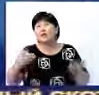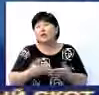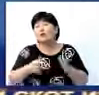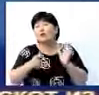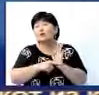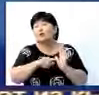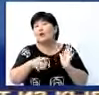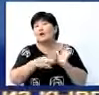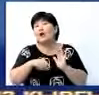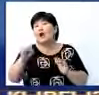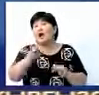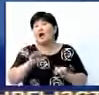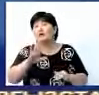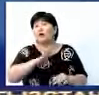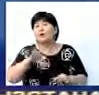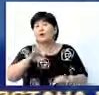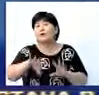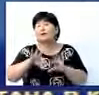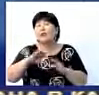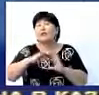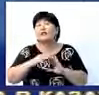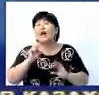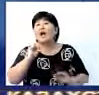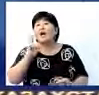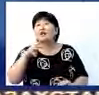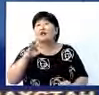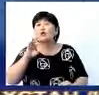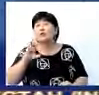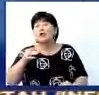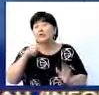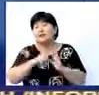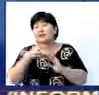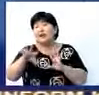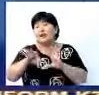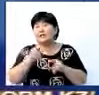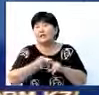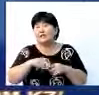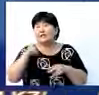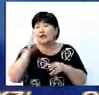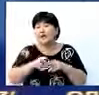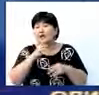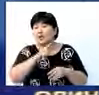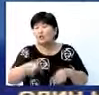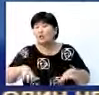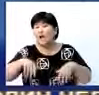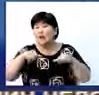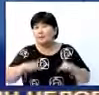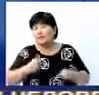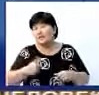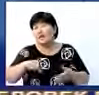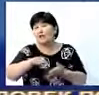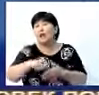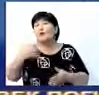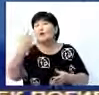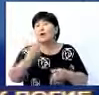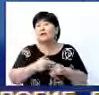7 по 9 августа в области прошли выбора сельских акимов 62 из них избраны в связи с окончанием сроков полномочий предшественников